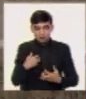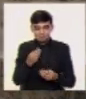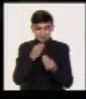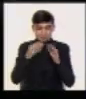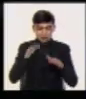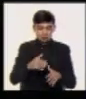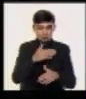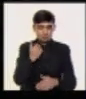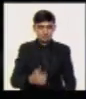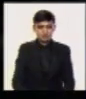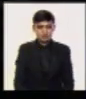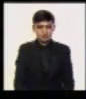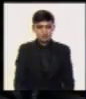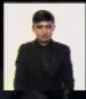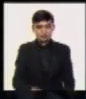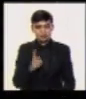отыр.